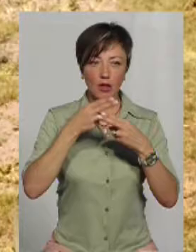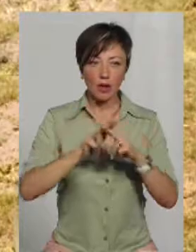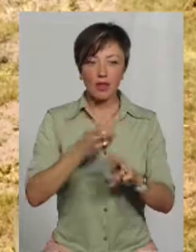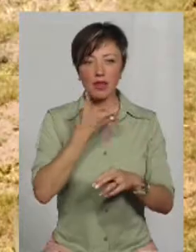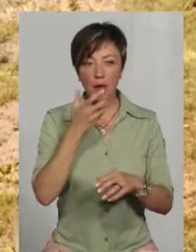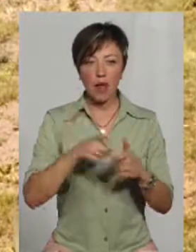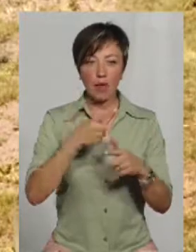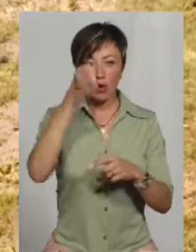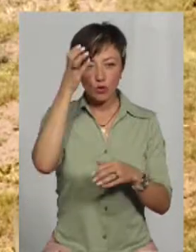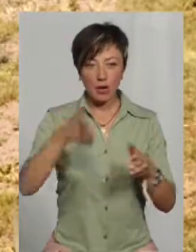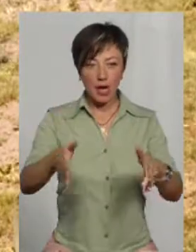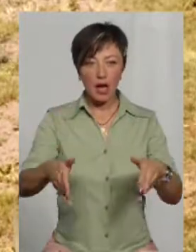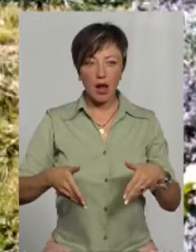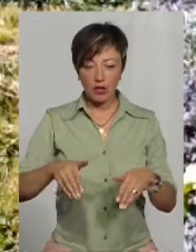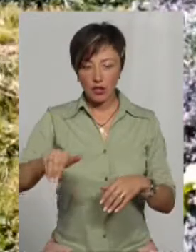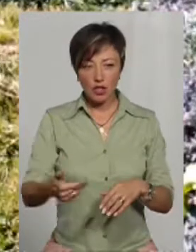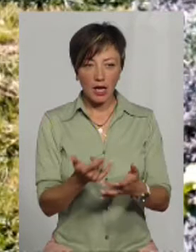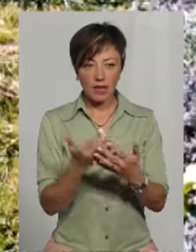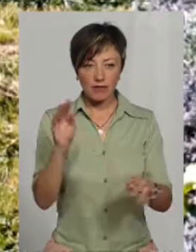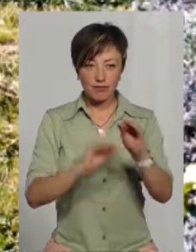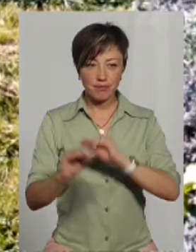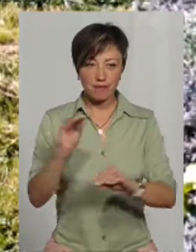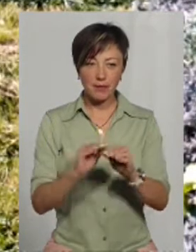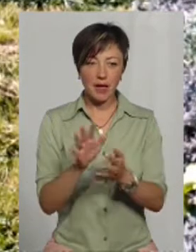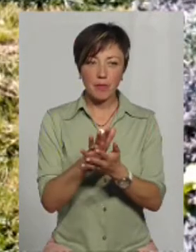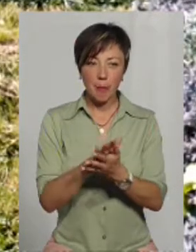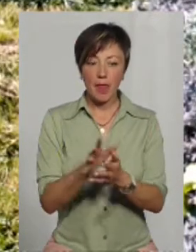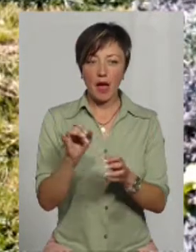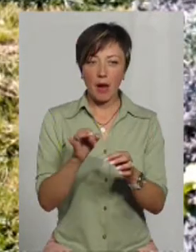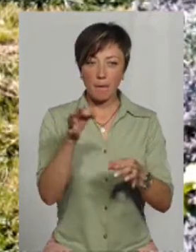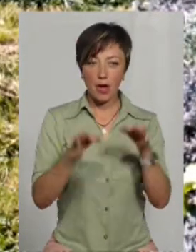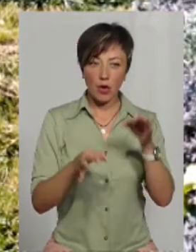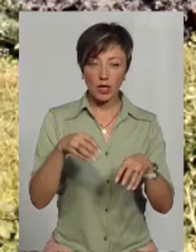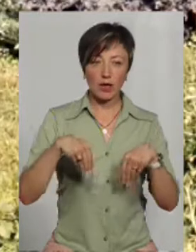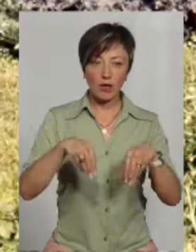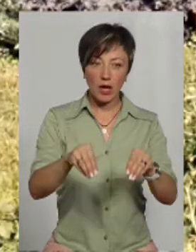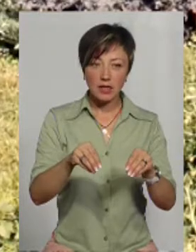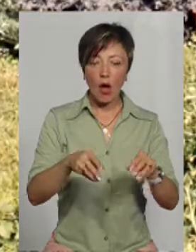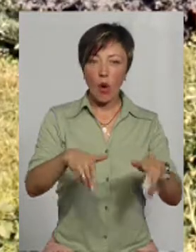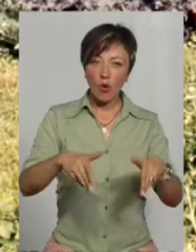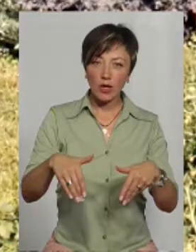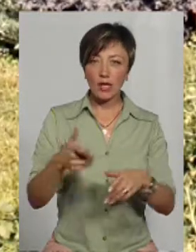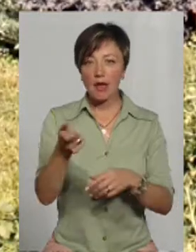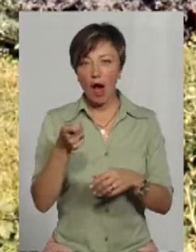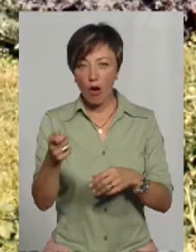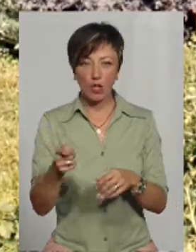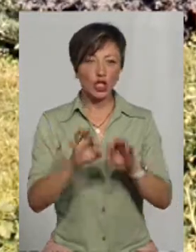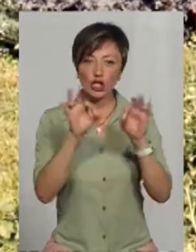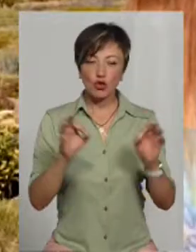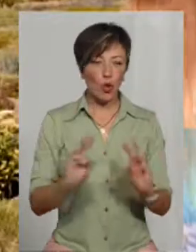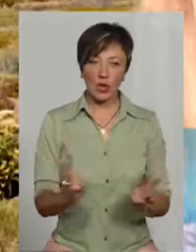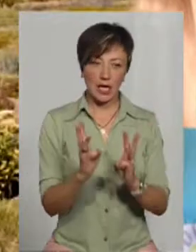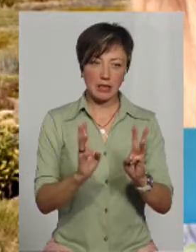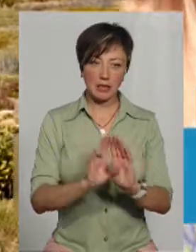теплих або розумних грядок, де в рівчак кладуть різні органічні відходи, а обіч саджають городину чи ягоди. Іванна каже, в своїй садибі нічого не